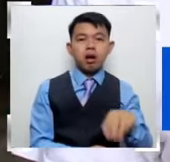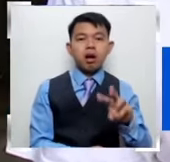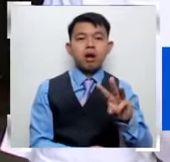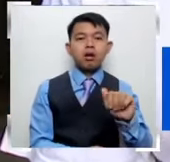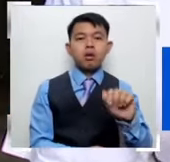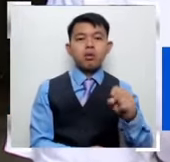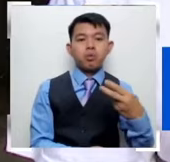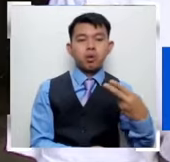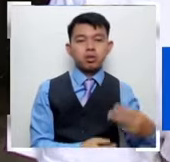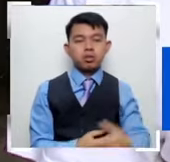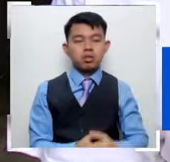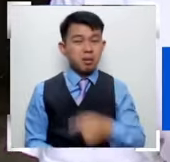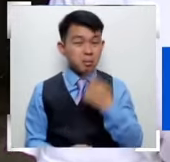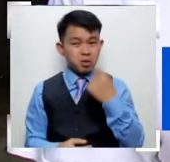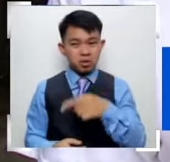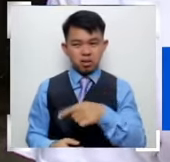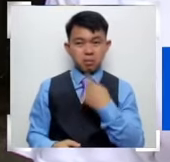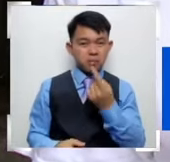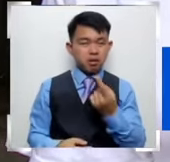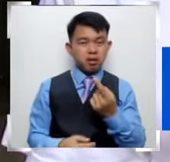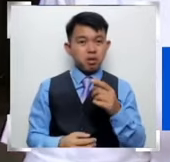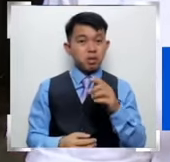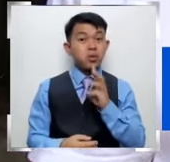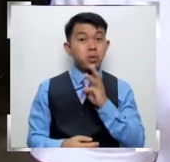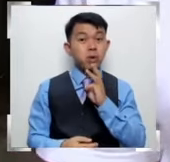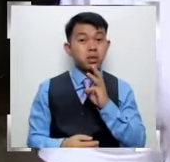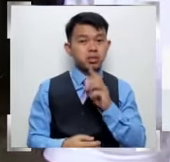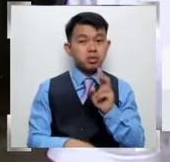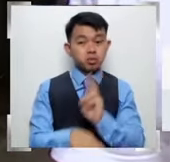car wash, hindi naman makonsumo. Bakit?